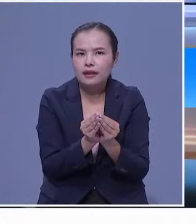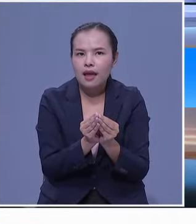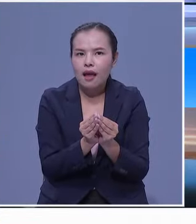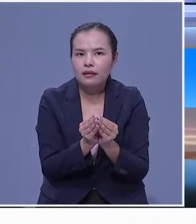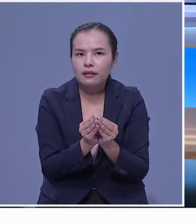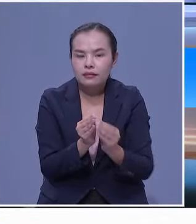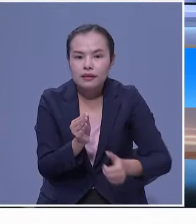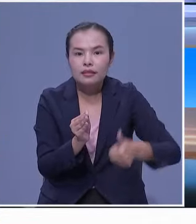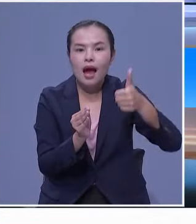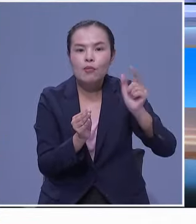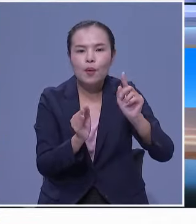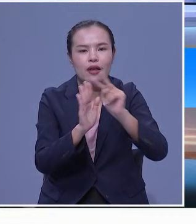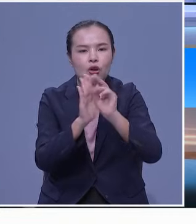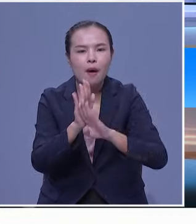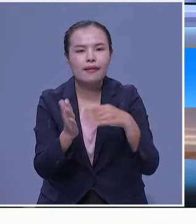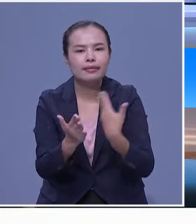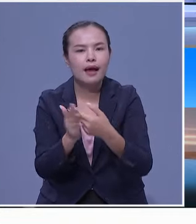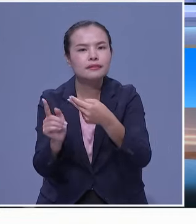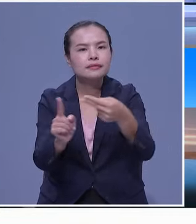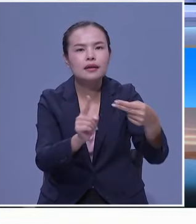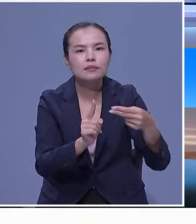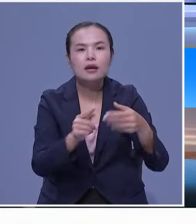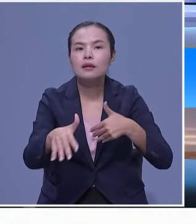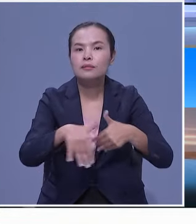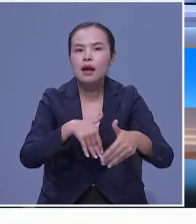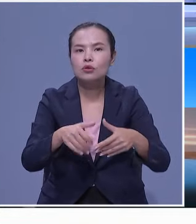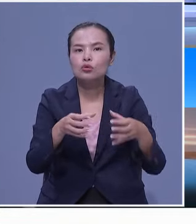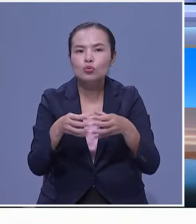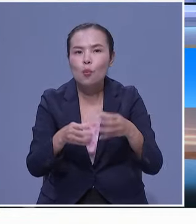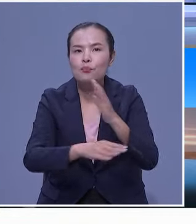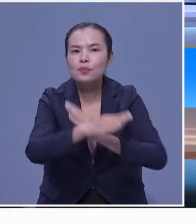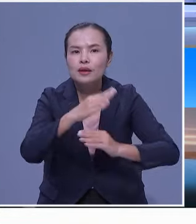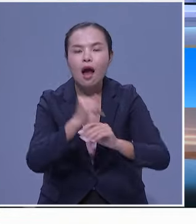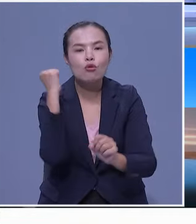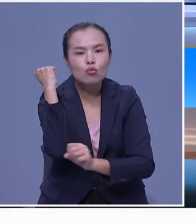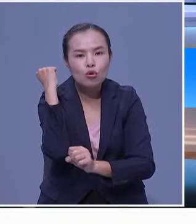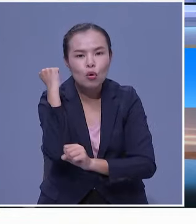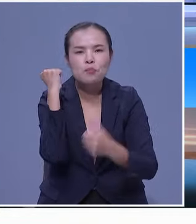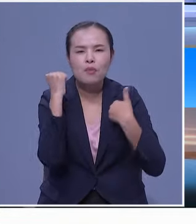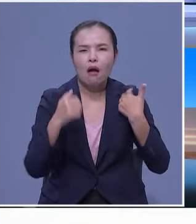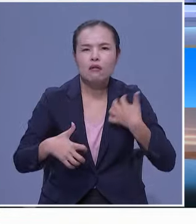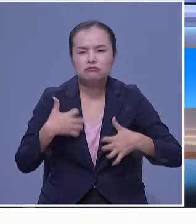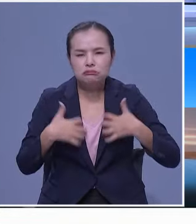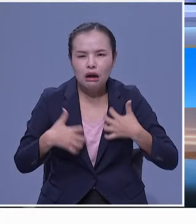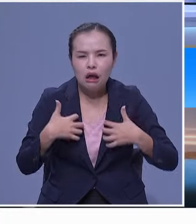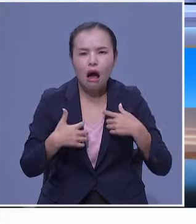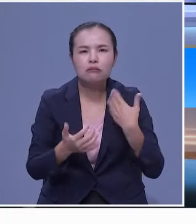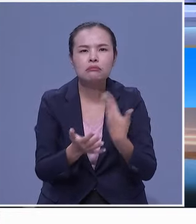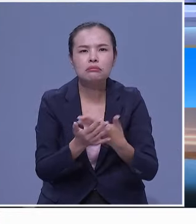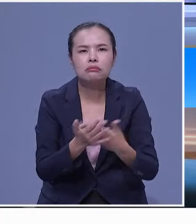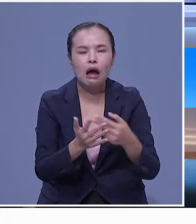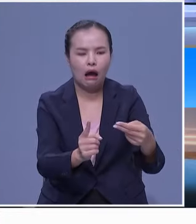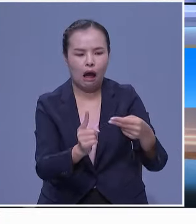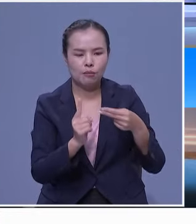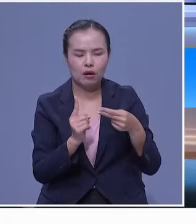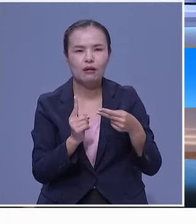ล่มาจากนโยบายของการแจกเงินหมื่นให้กับประชาชนกลุ่มเปราะบางกลุ่มแรกซึ่งส่วนนึงเดือดร้อนอยู่โอ้โหใครให้เงินเนาะ